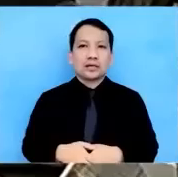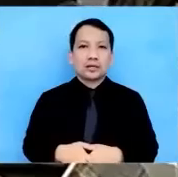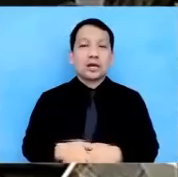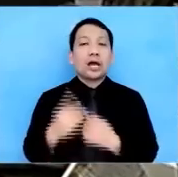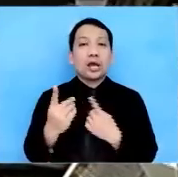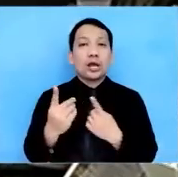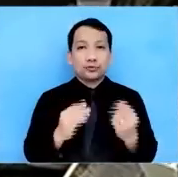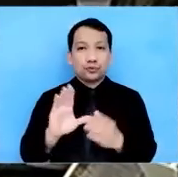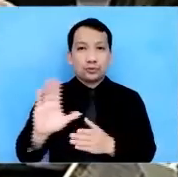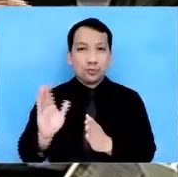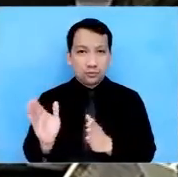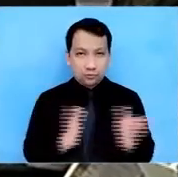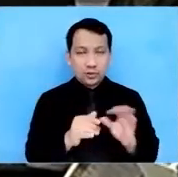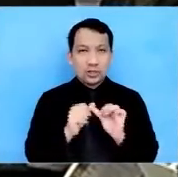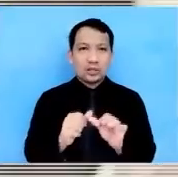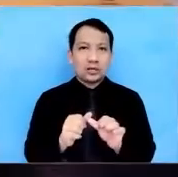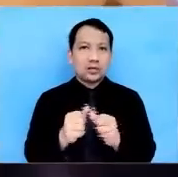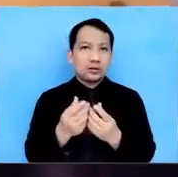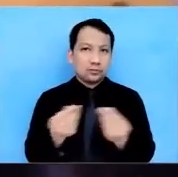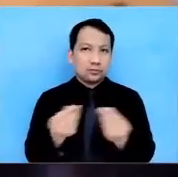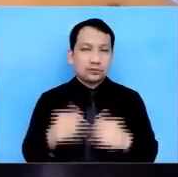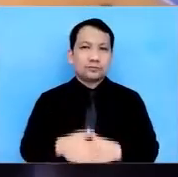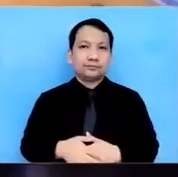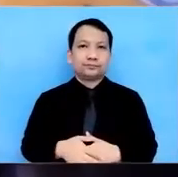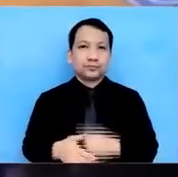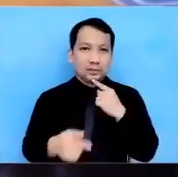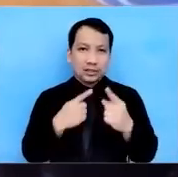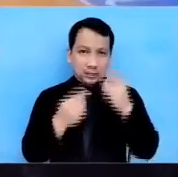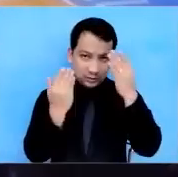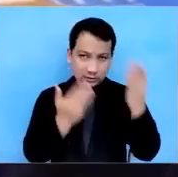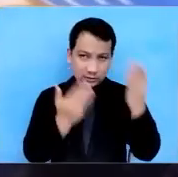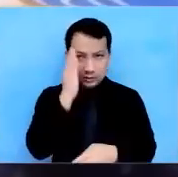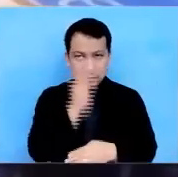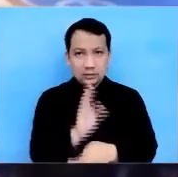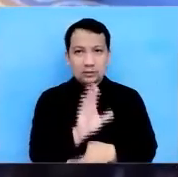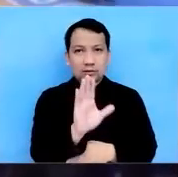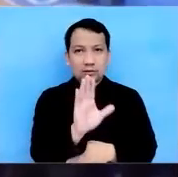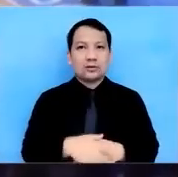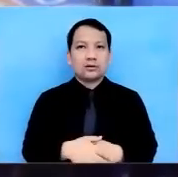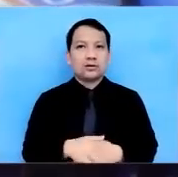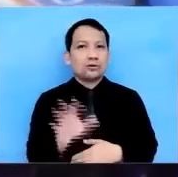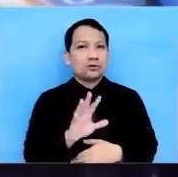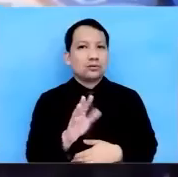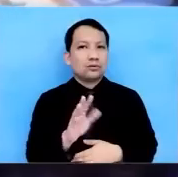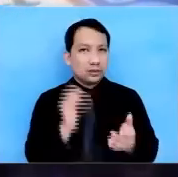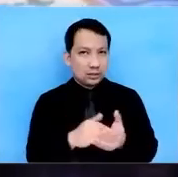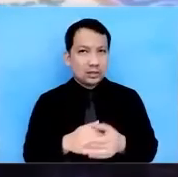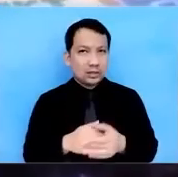ginagawa na raw silang paraan para matugunan ito. Kakausapin muna namin na huwag na nilang